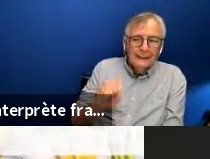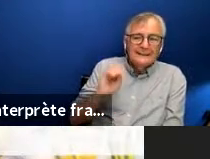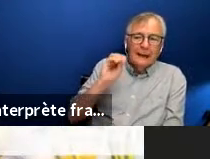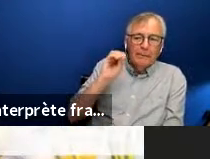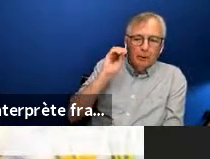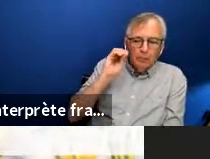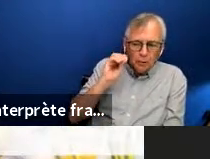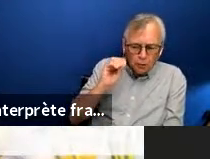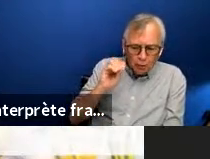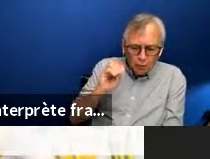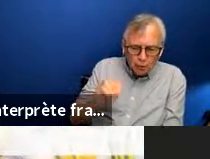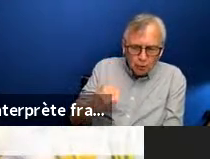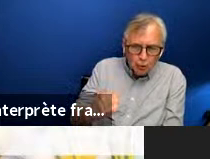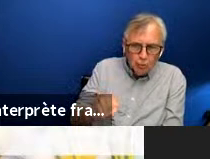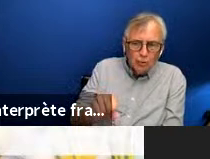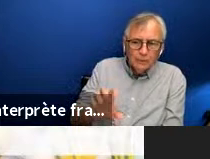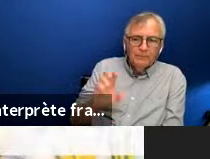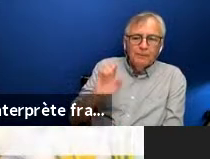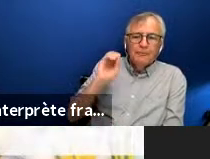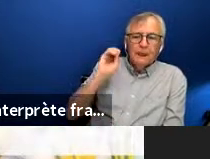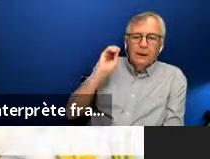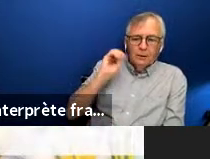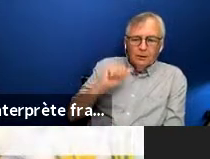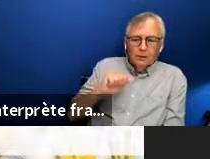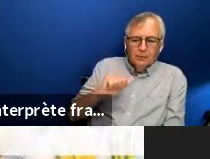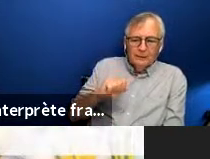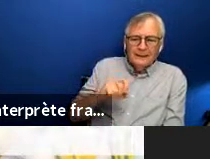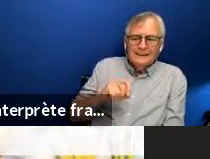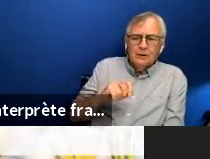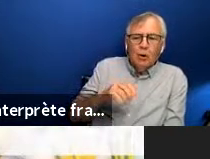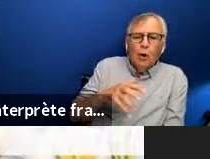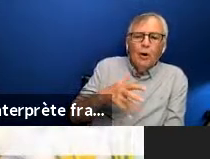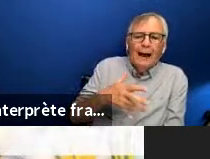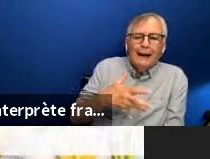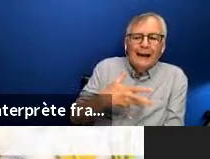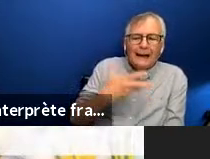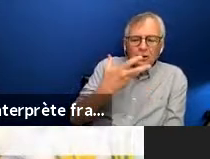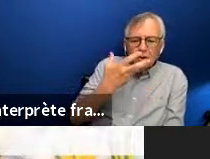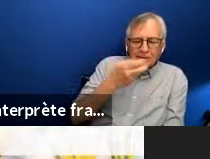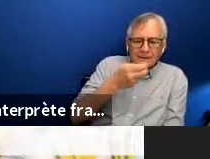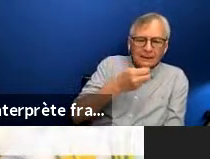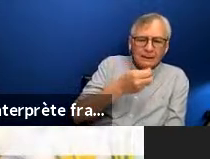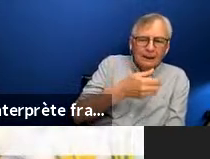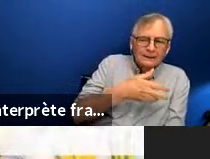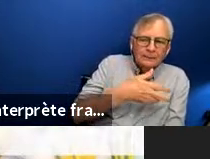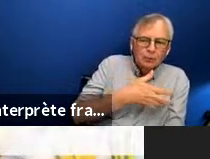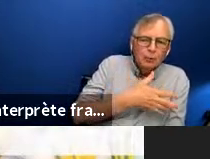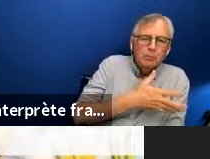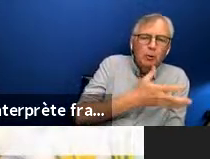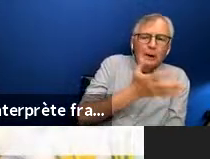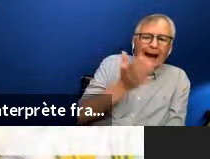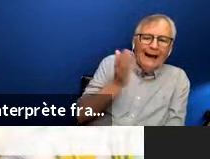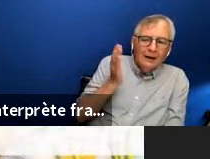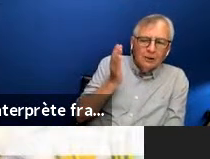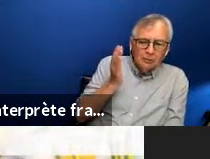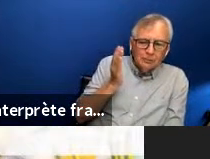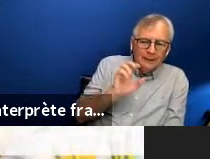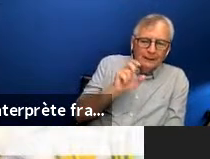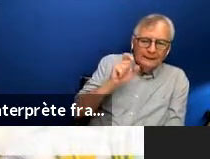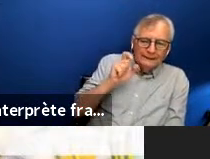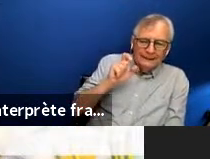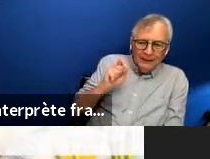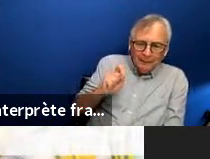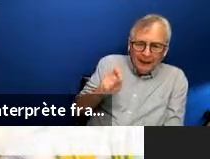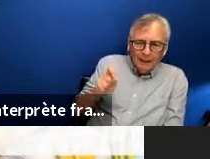grammaire, sa propre structure, tandis qu'un langage, c'est beaucoup plus large,